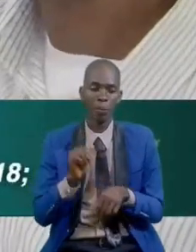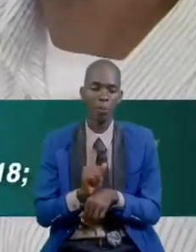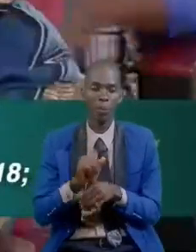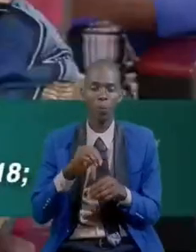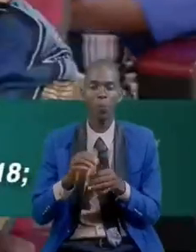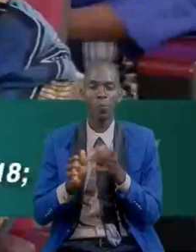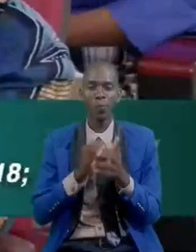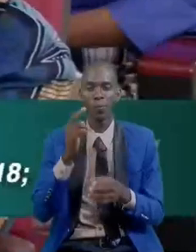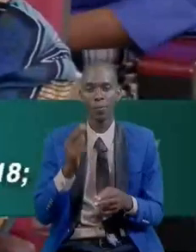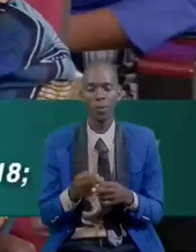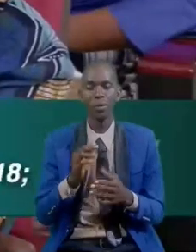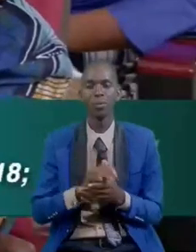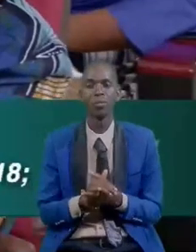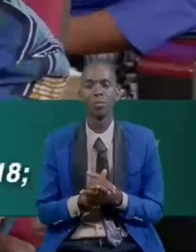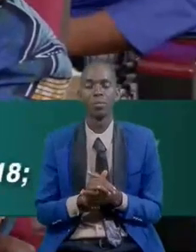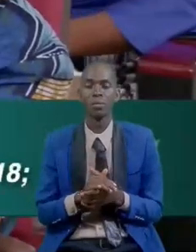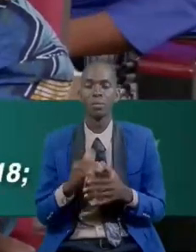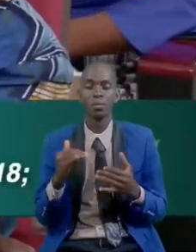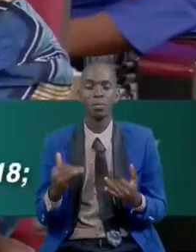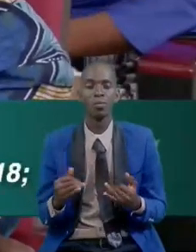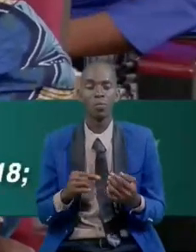au nom de Jésus.